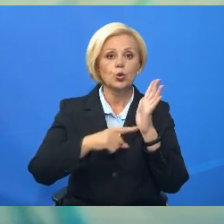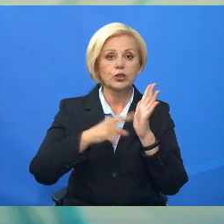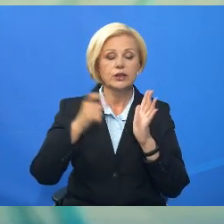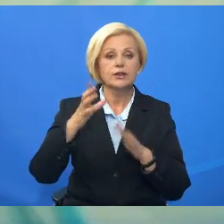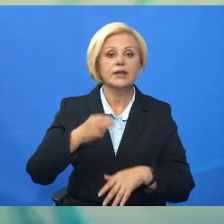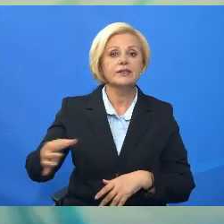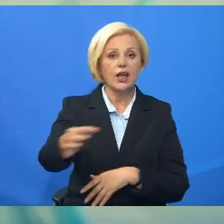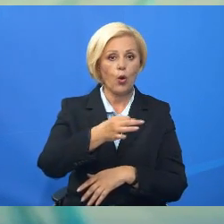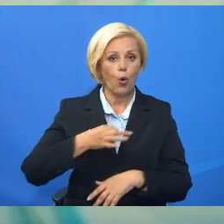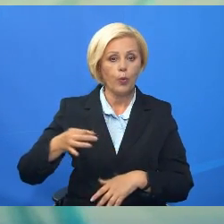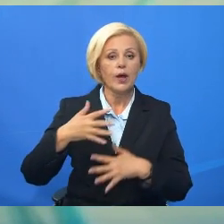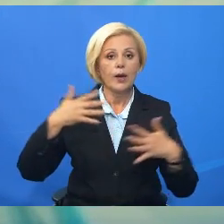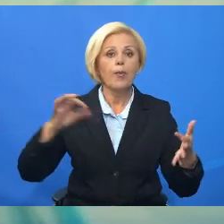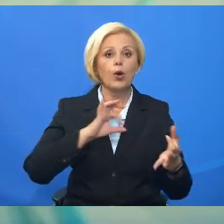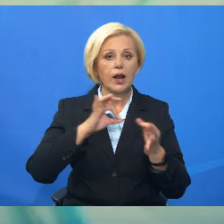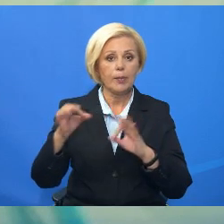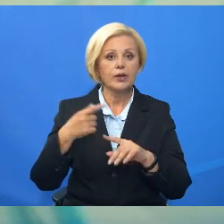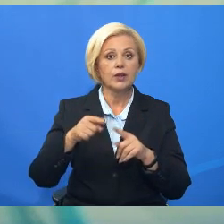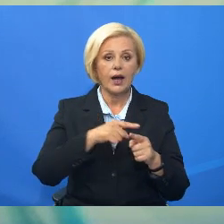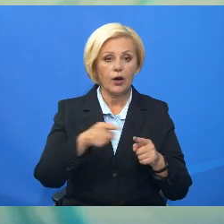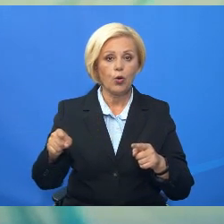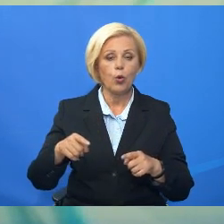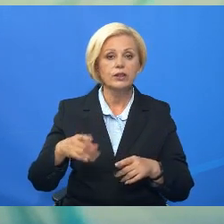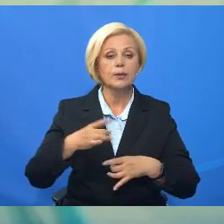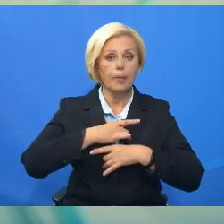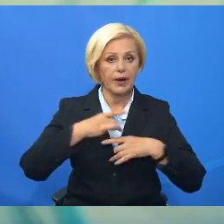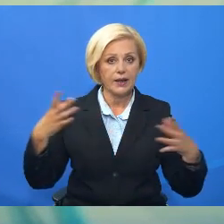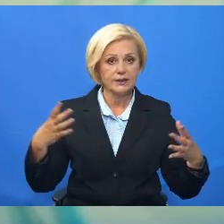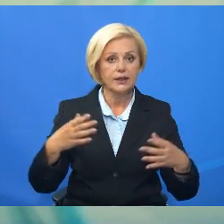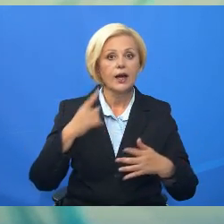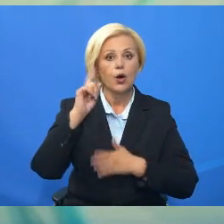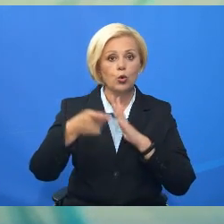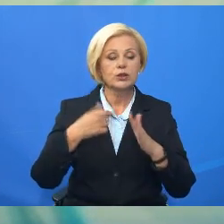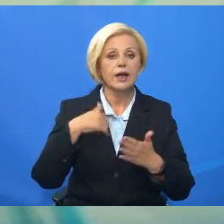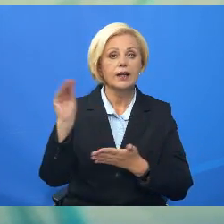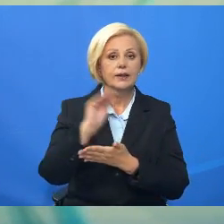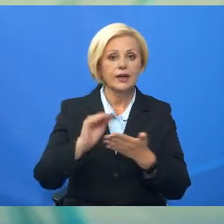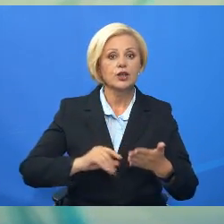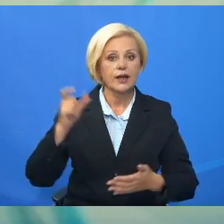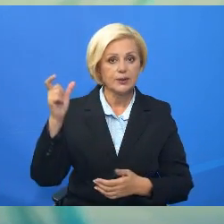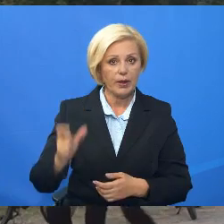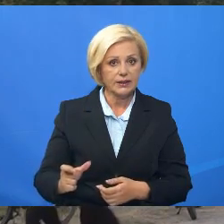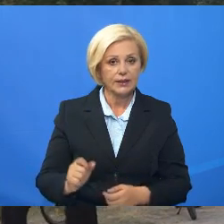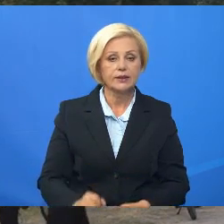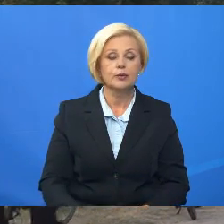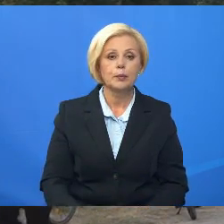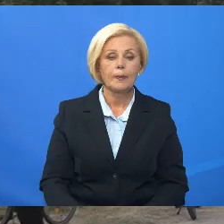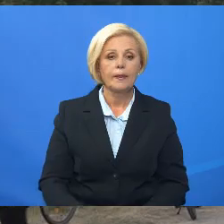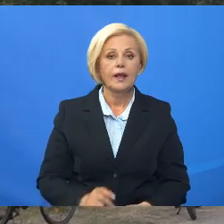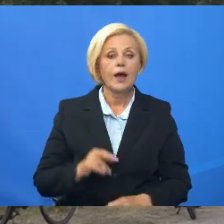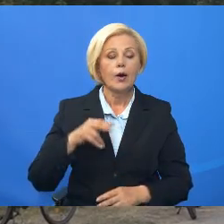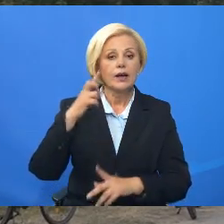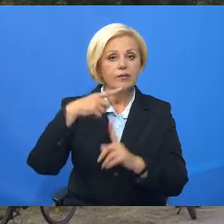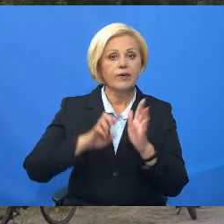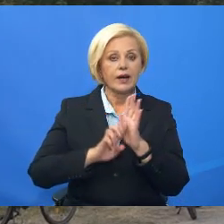усёй вобласці. Больш падрабязна аб ходзе праваслаўнай урачыстасці даведаліся нашы карэспандэнты. Прыход храма